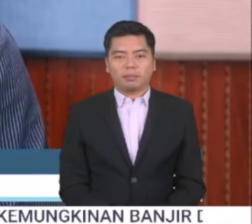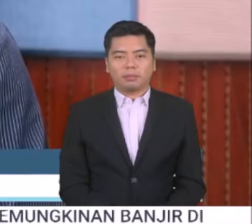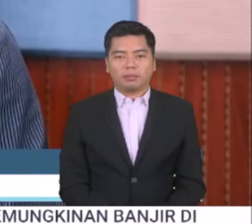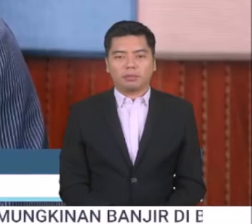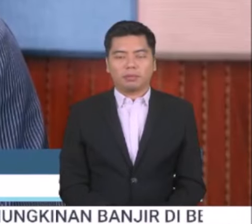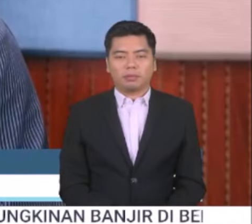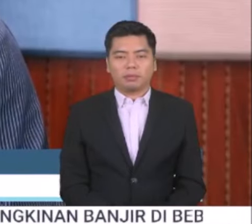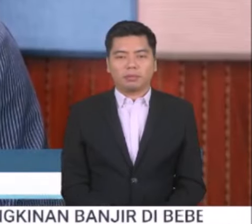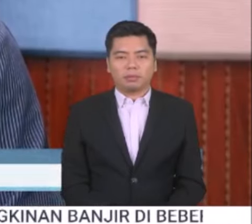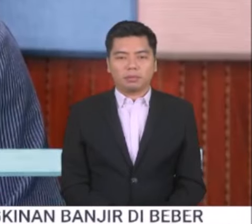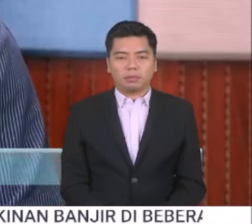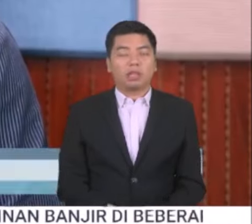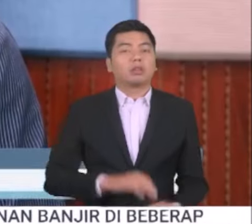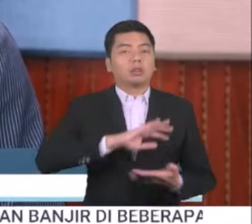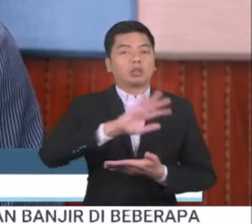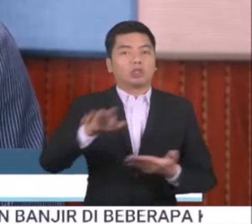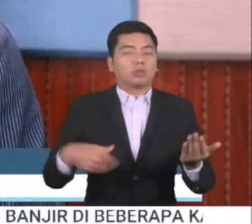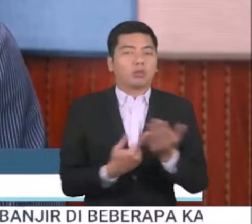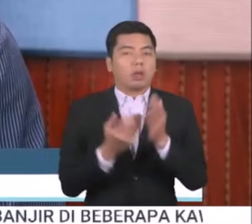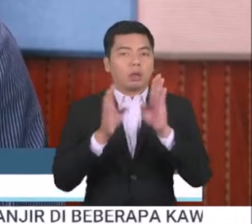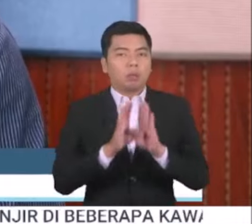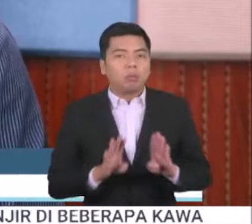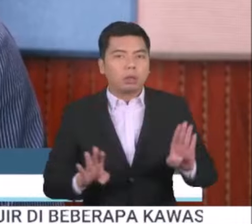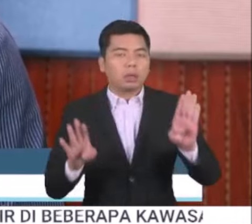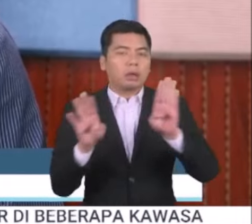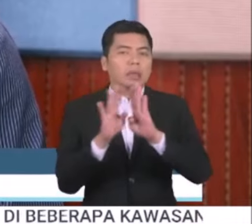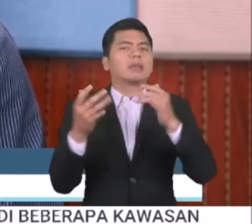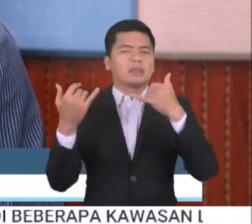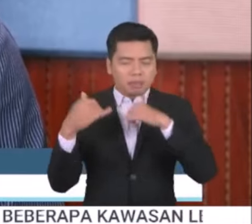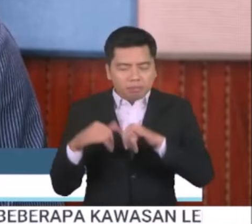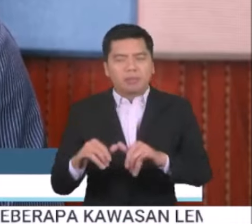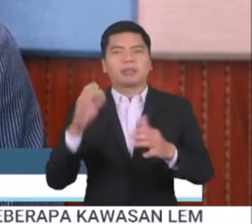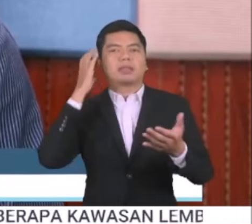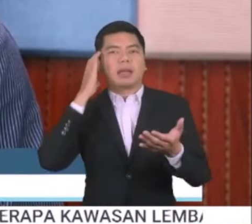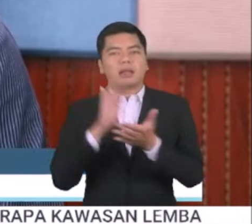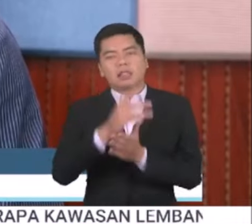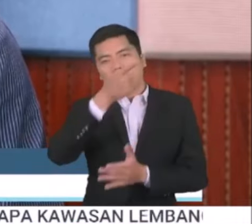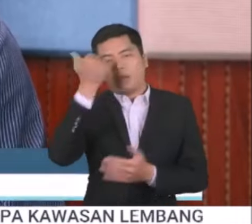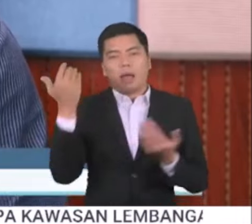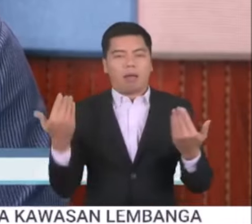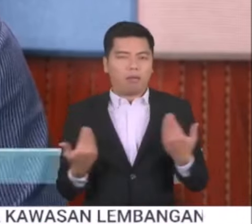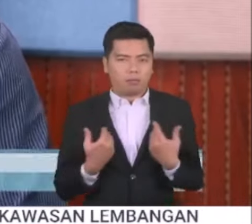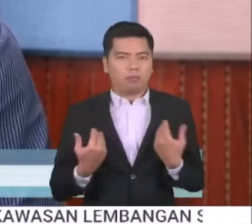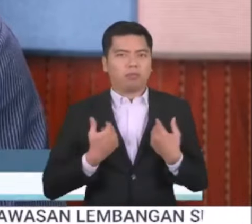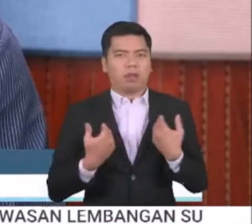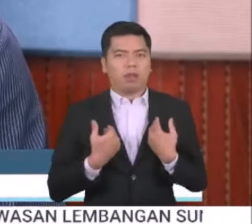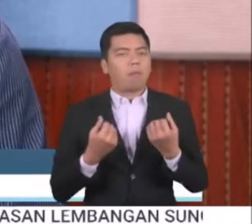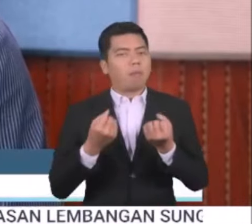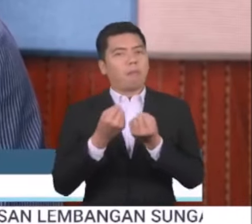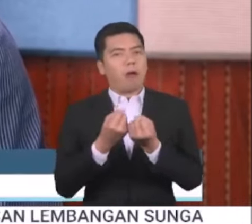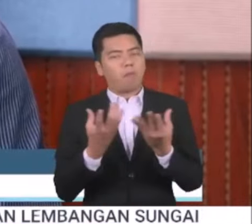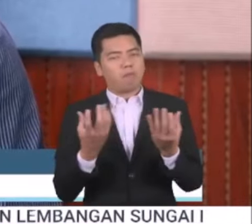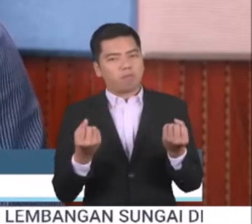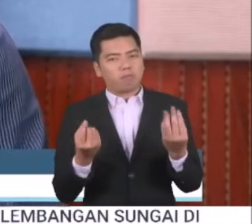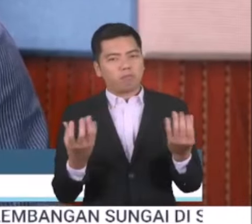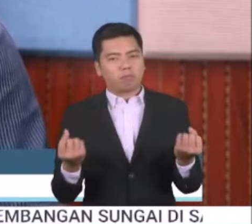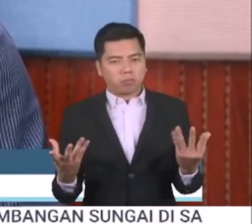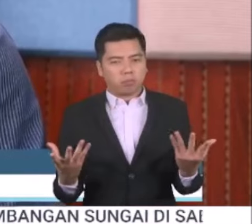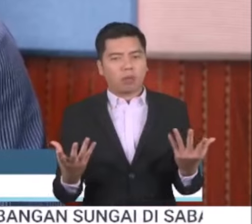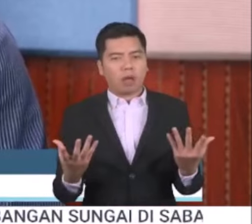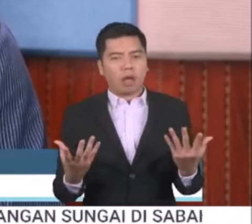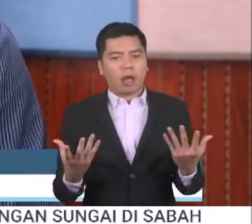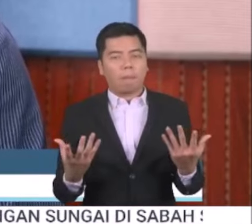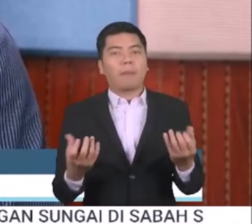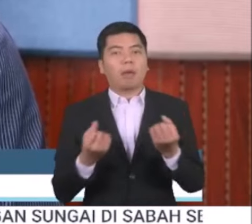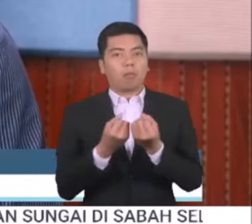Sumber berita yang masih lagi kita dipercayai lah kerana kita ada beberapa tapisan sebelum